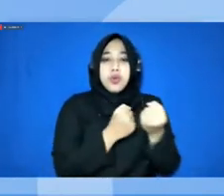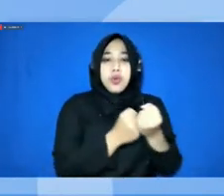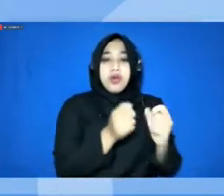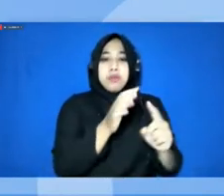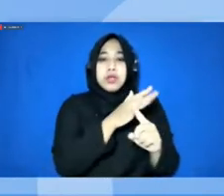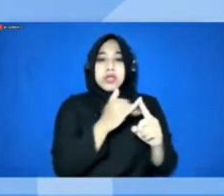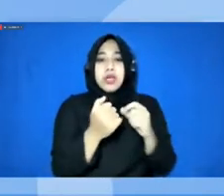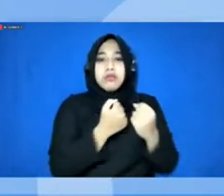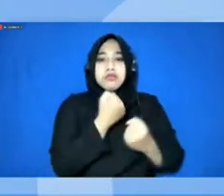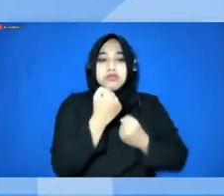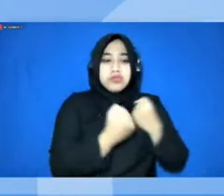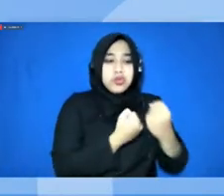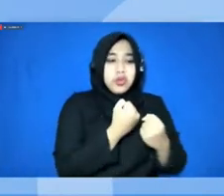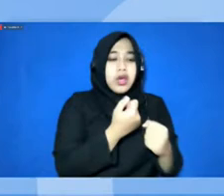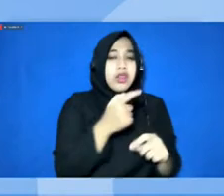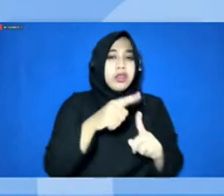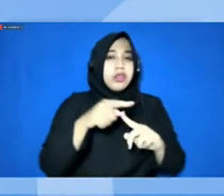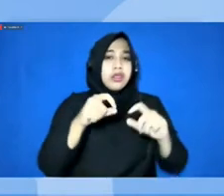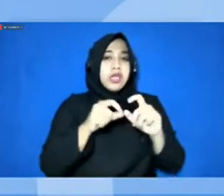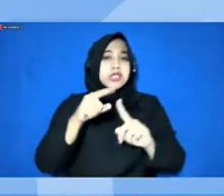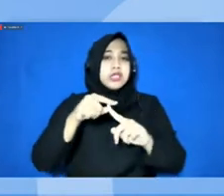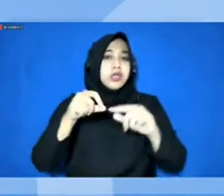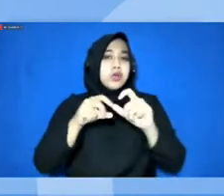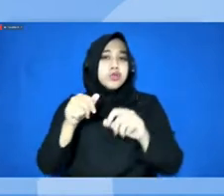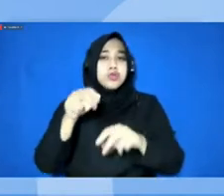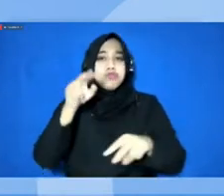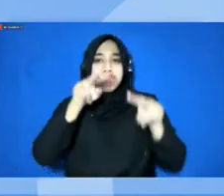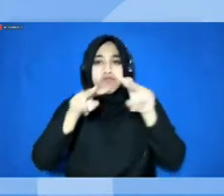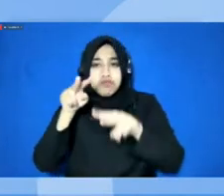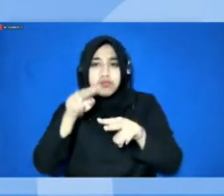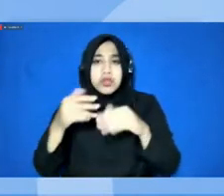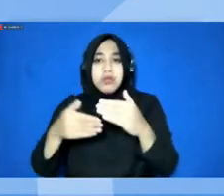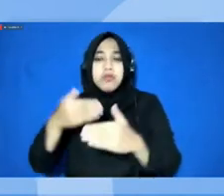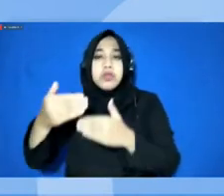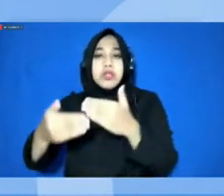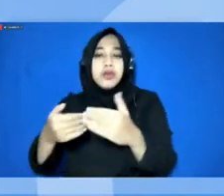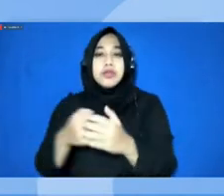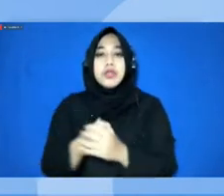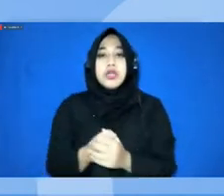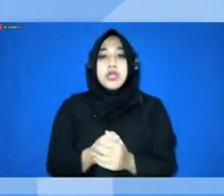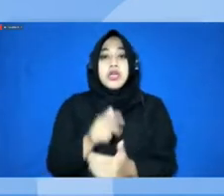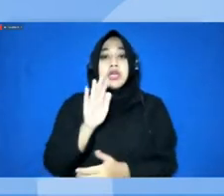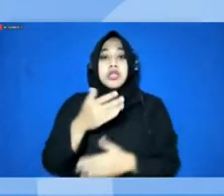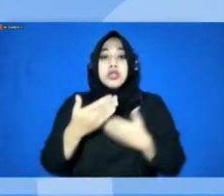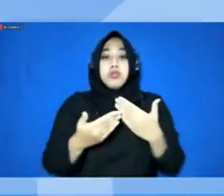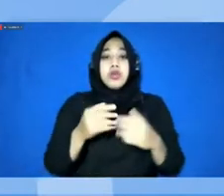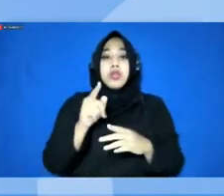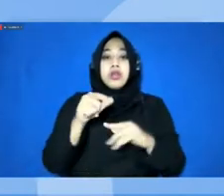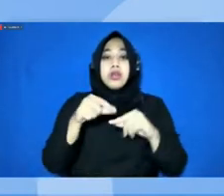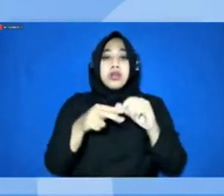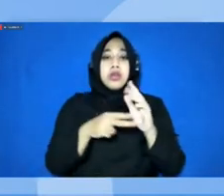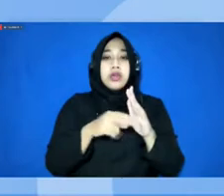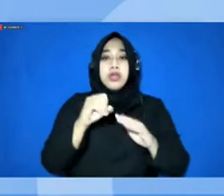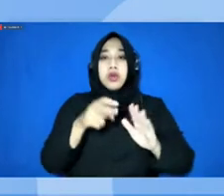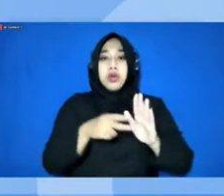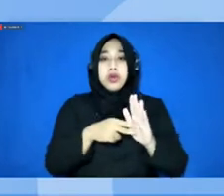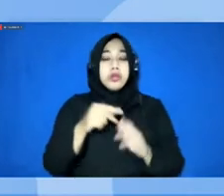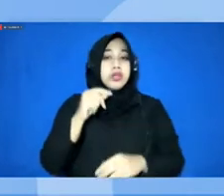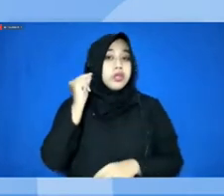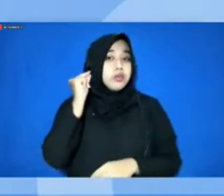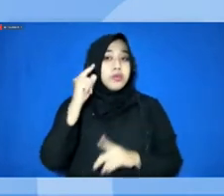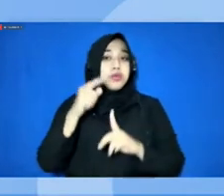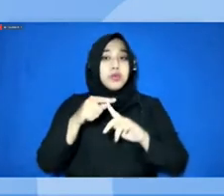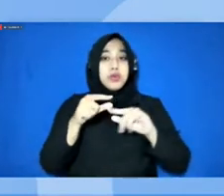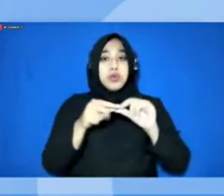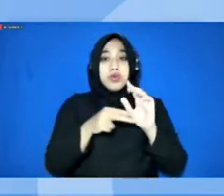untuk melakukan tes, telusur, dan tindak lanjut. Jadi ini nanti mungkin di Lean-On Butani perlu diintegrasikan dengan